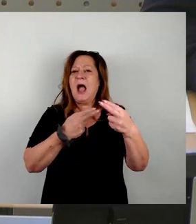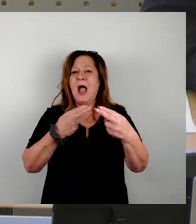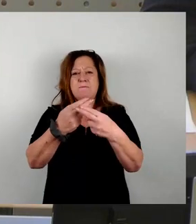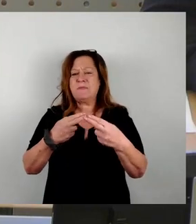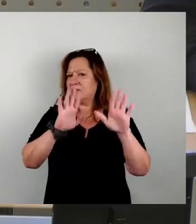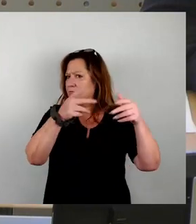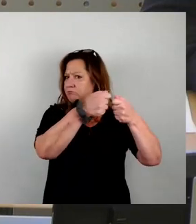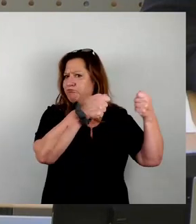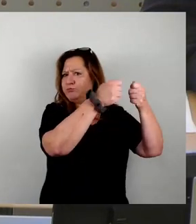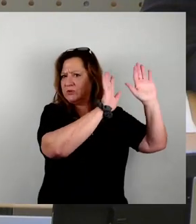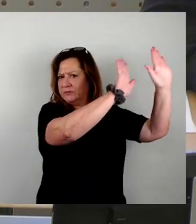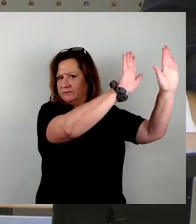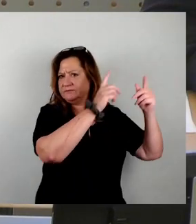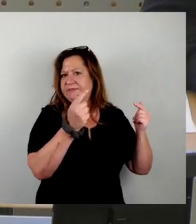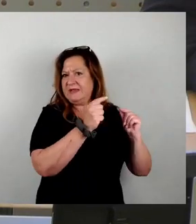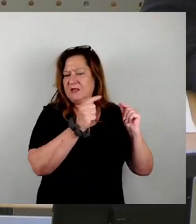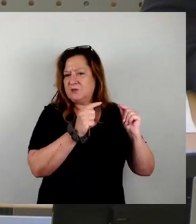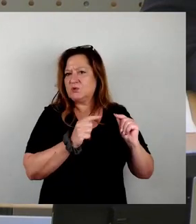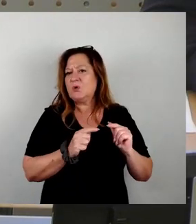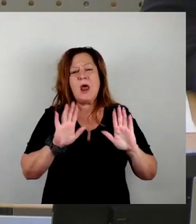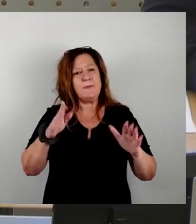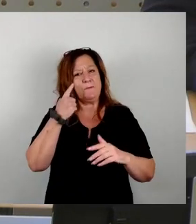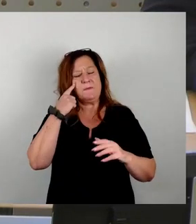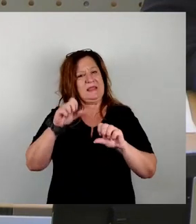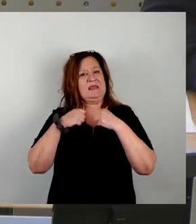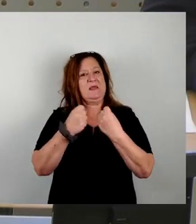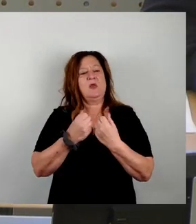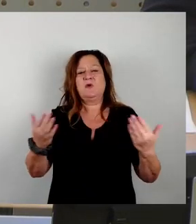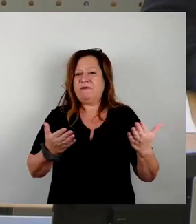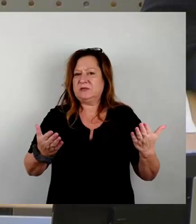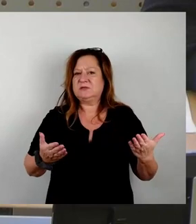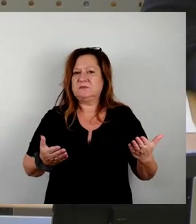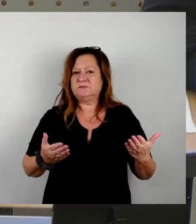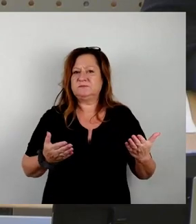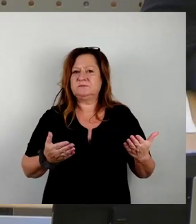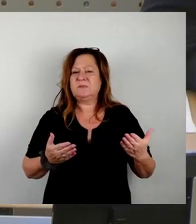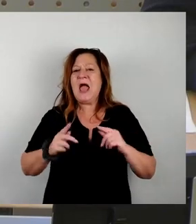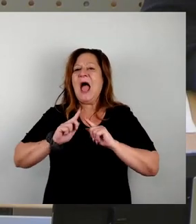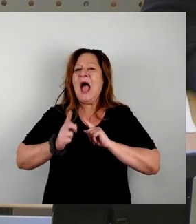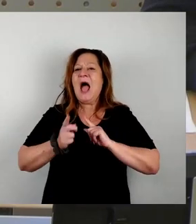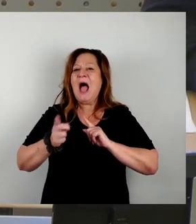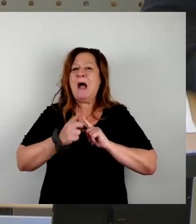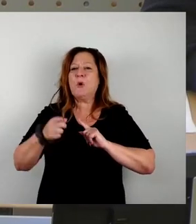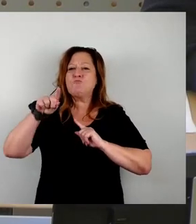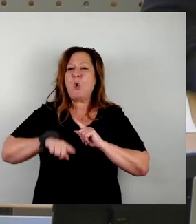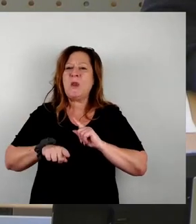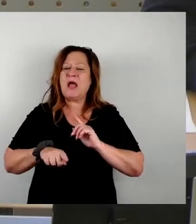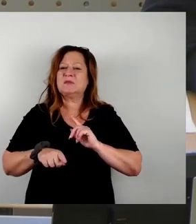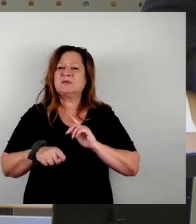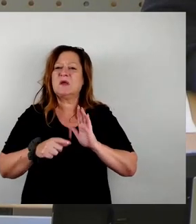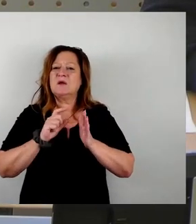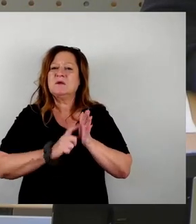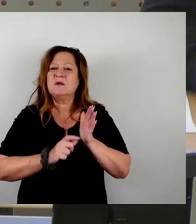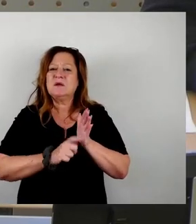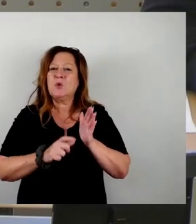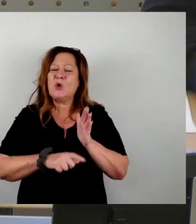gerade, landen wir dabei in der Situation, dass die Abo-Monatskarte in Dresden in Summe dann ungefähr